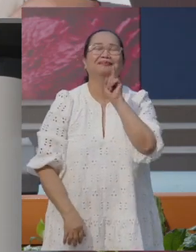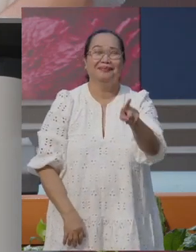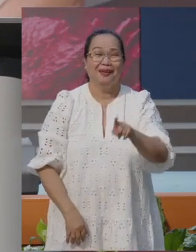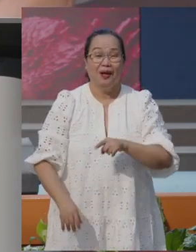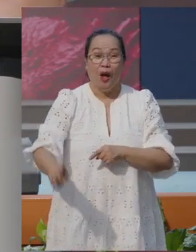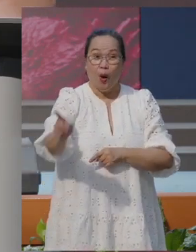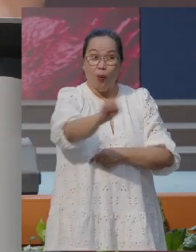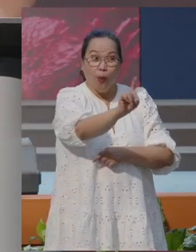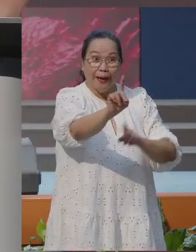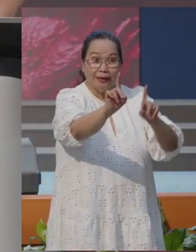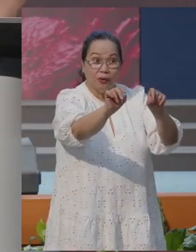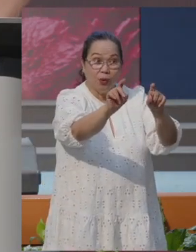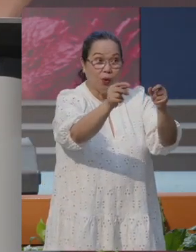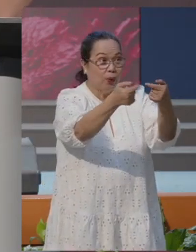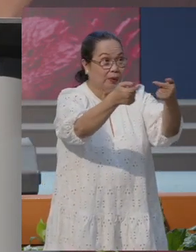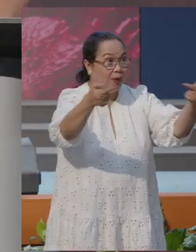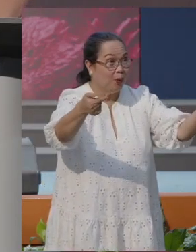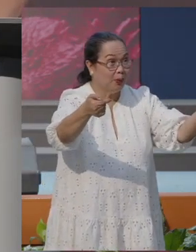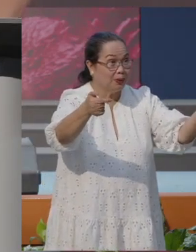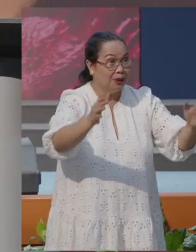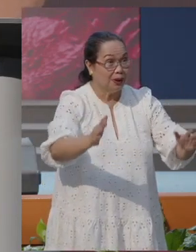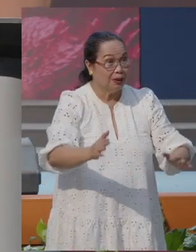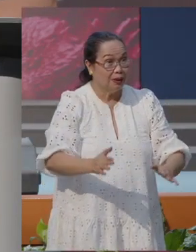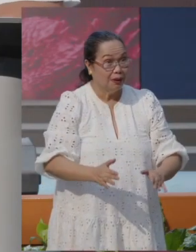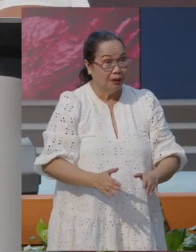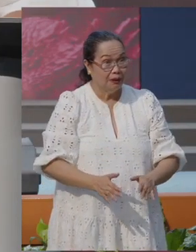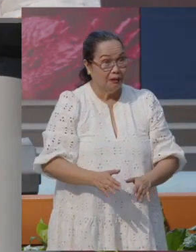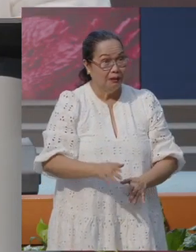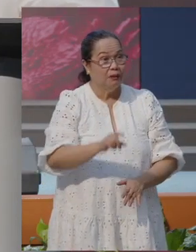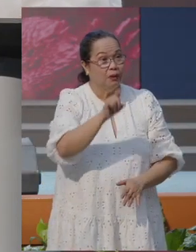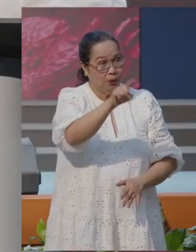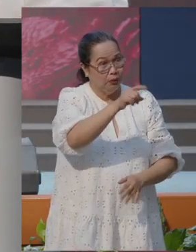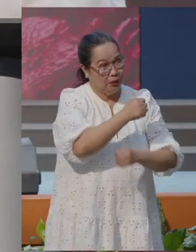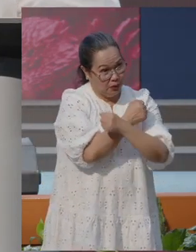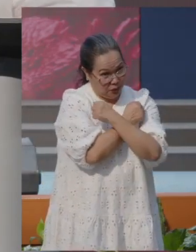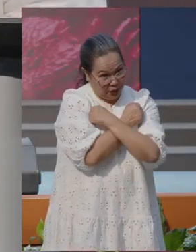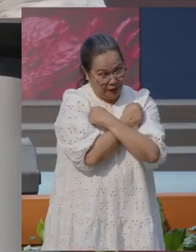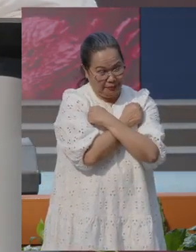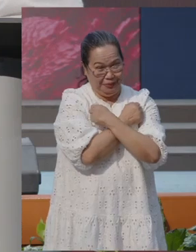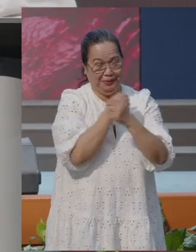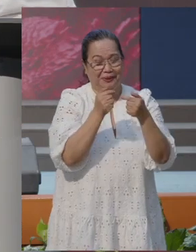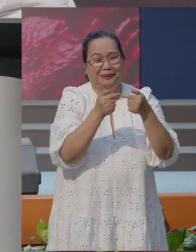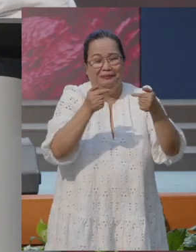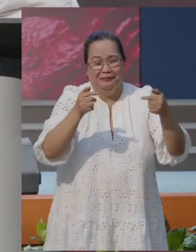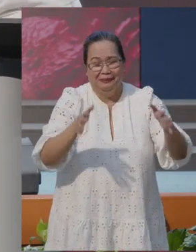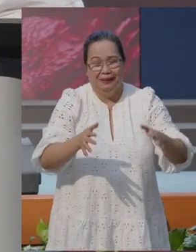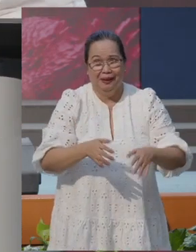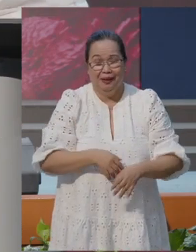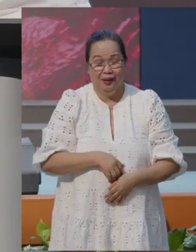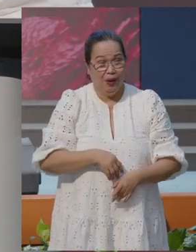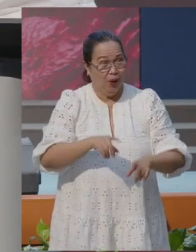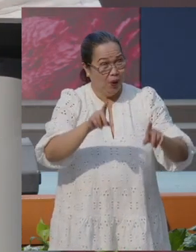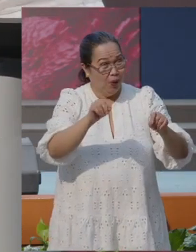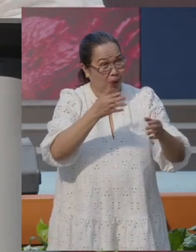your enemies. Sakit. Do good to those who hate you.